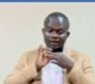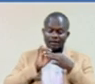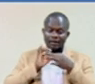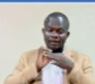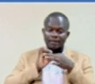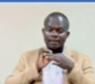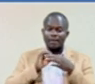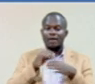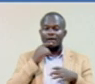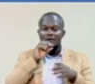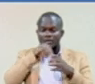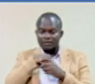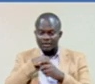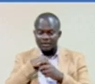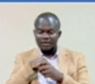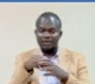ari muri